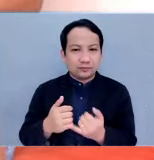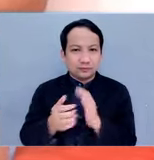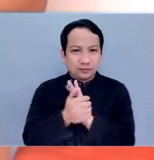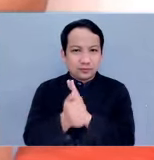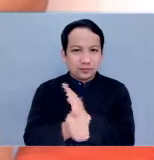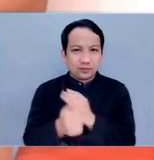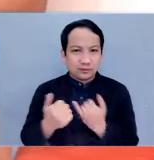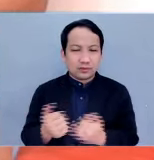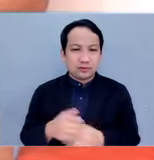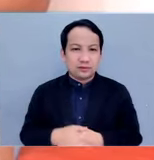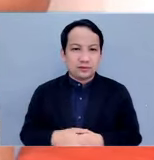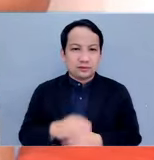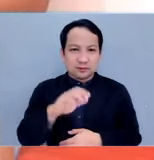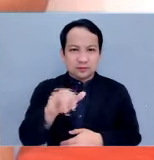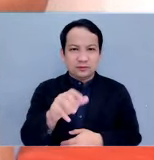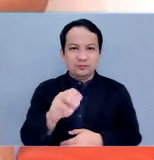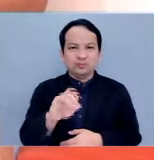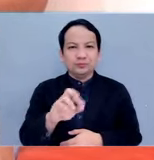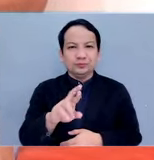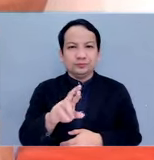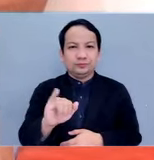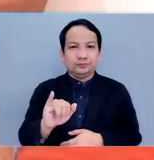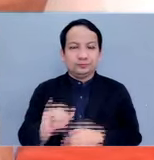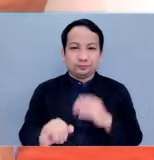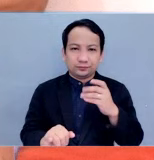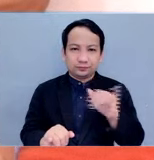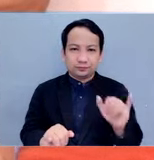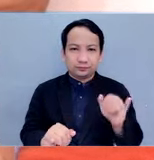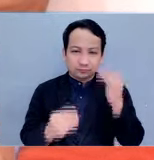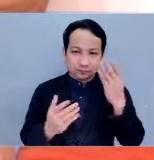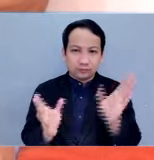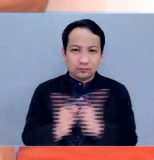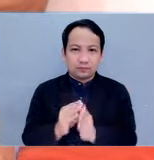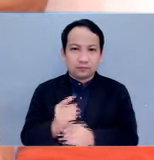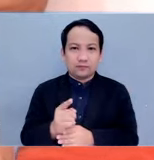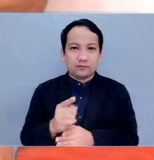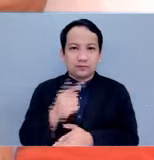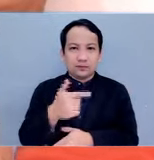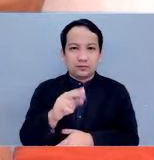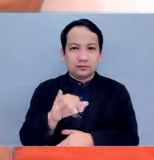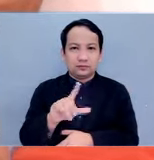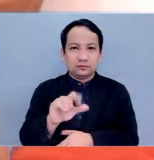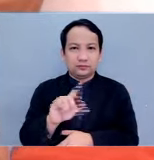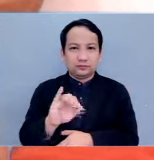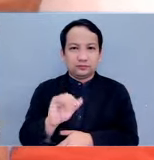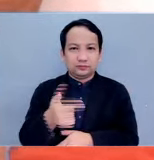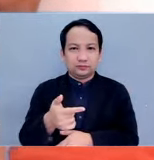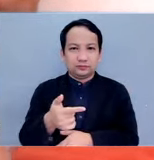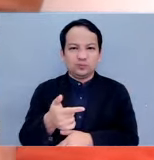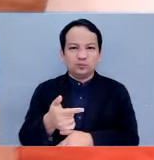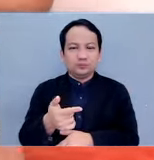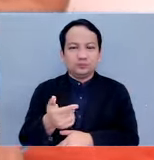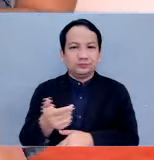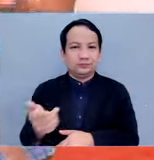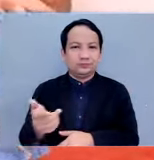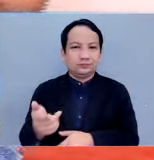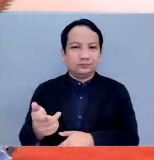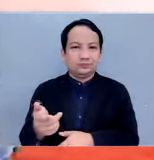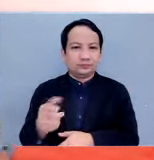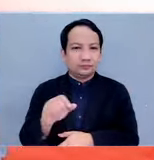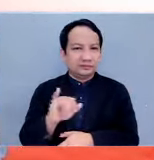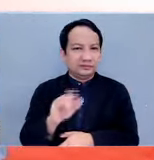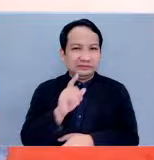experts. Sina Jo Marie Bolaton at Mary Joyce Orap-Orap ng Gucciology Catering. Wow. Hindi masyadong